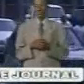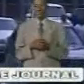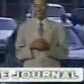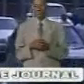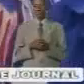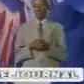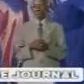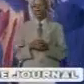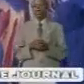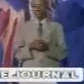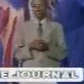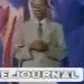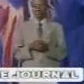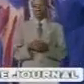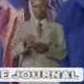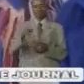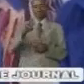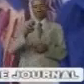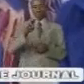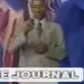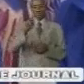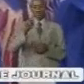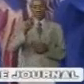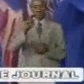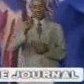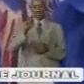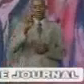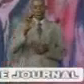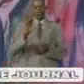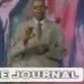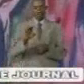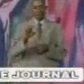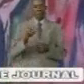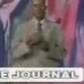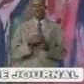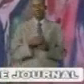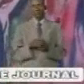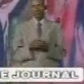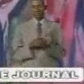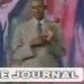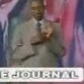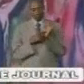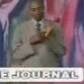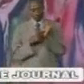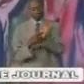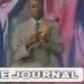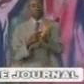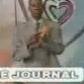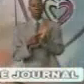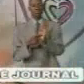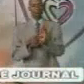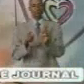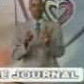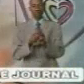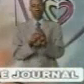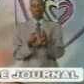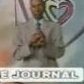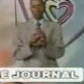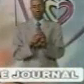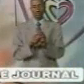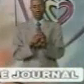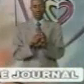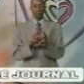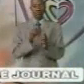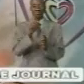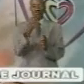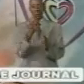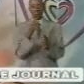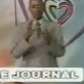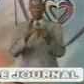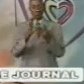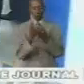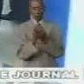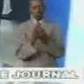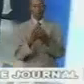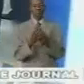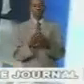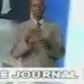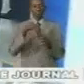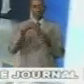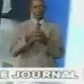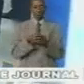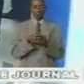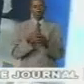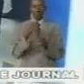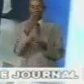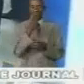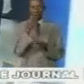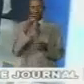La Radio-Télévision Nationale Congolaise vient de marquer un grand coup sur le tableau culturel de l'espace francophone. Et cela